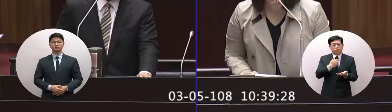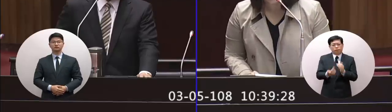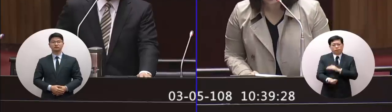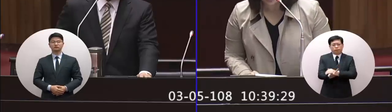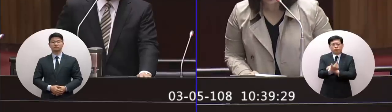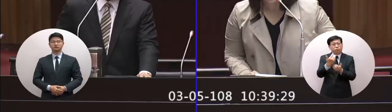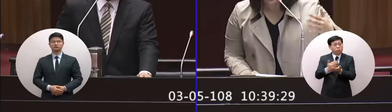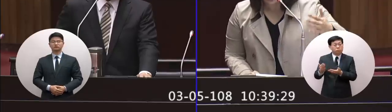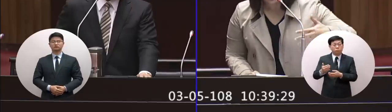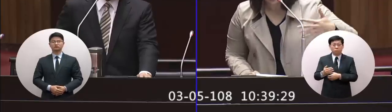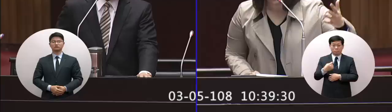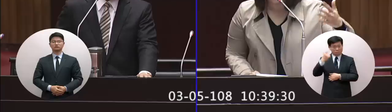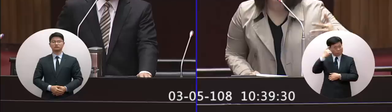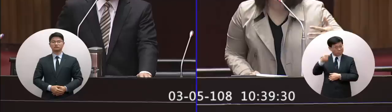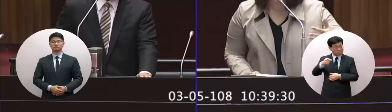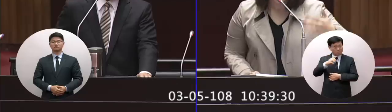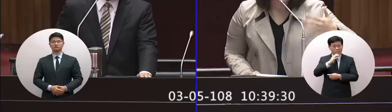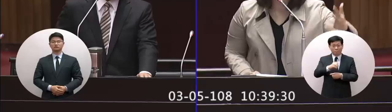场，认为说